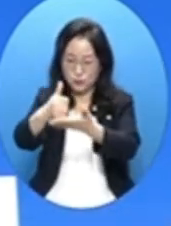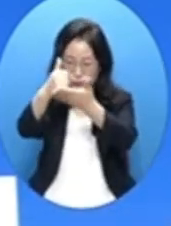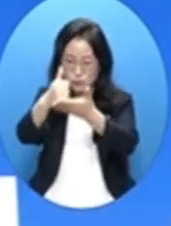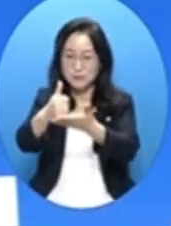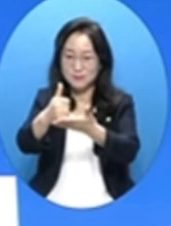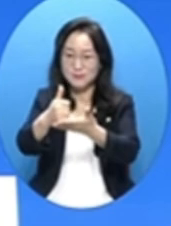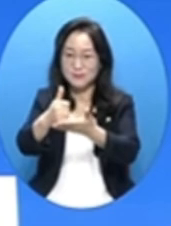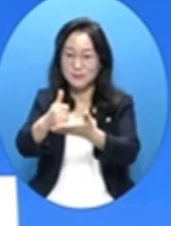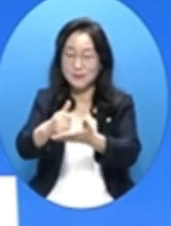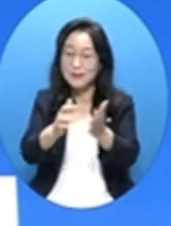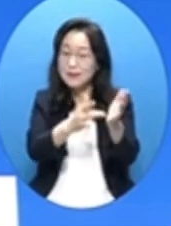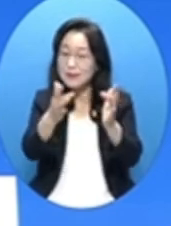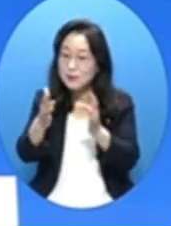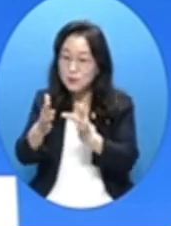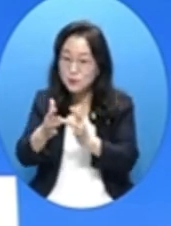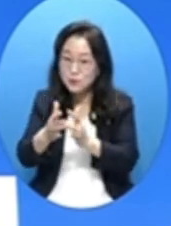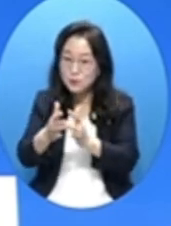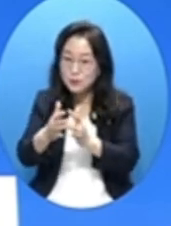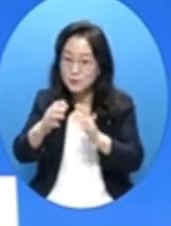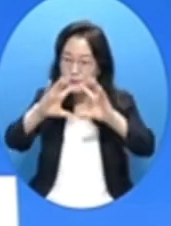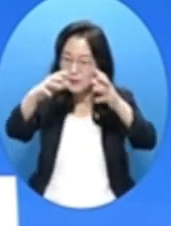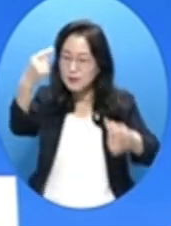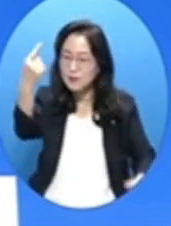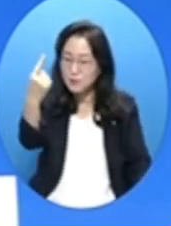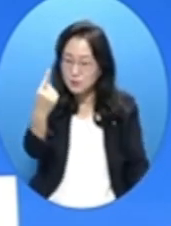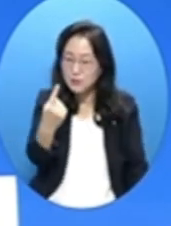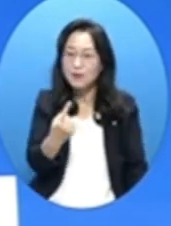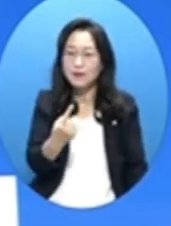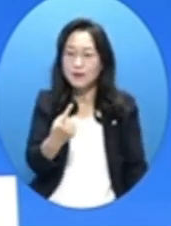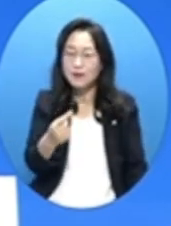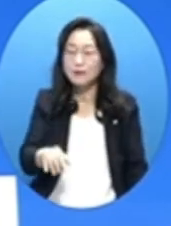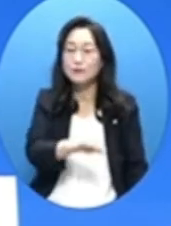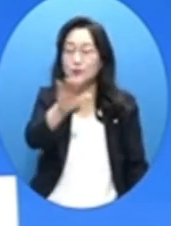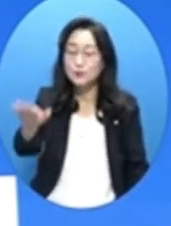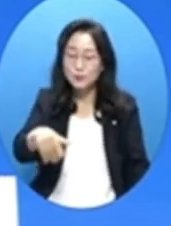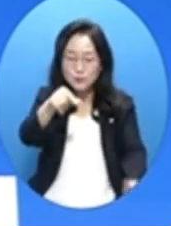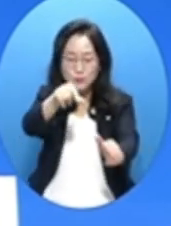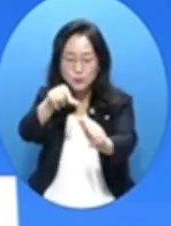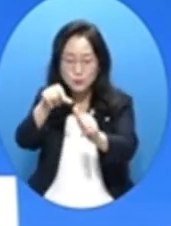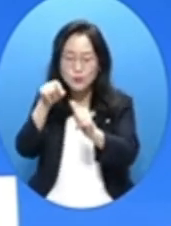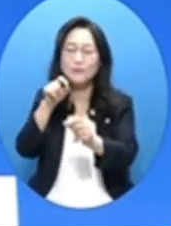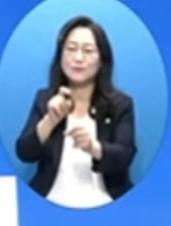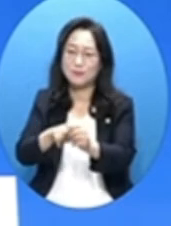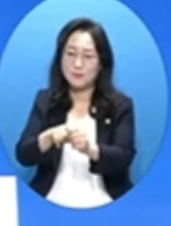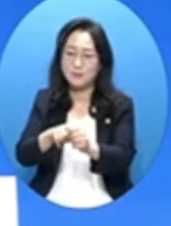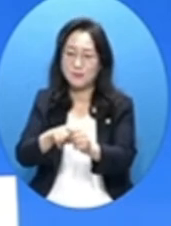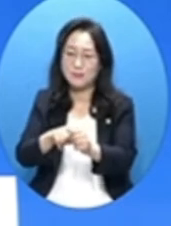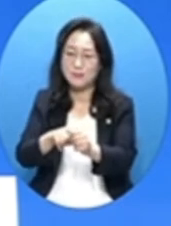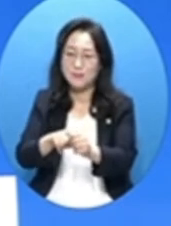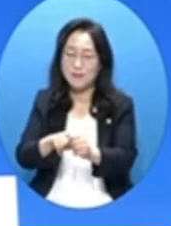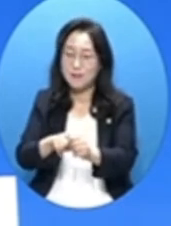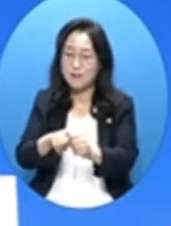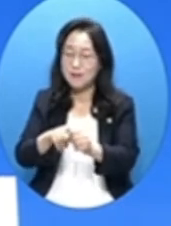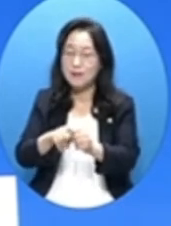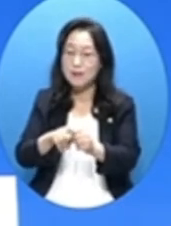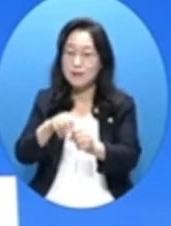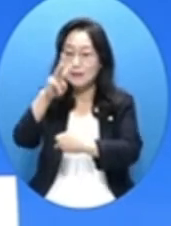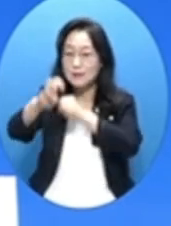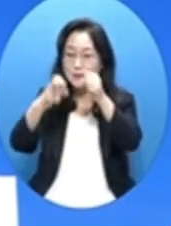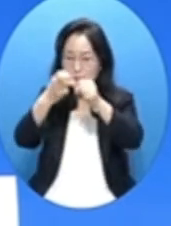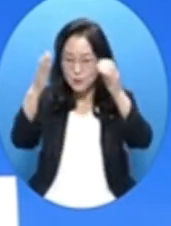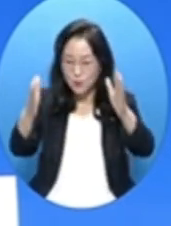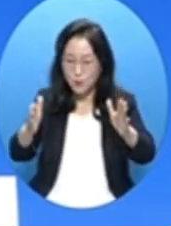것입니다. 예수님께서 이 세상에 오셔서 우리를 구원하시기 위해서 30년 동안